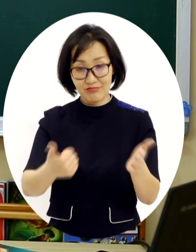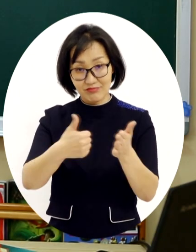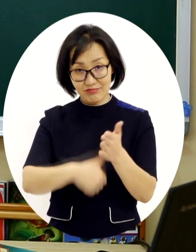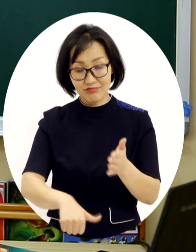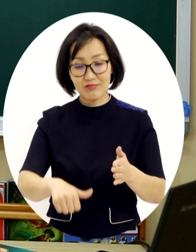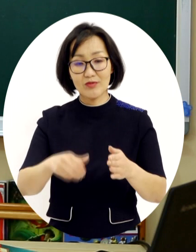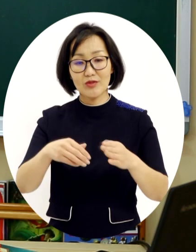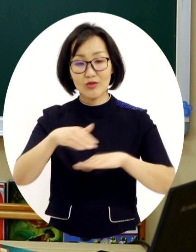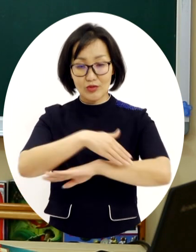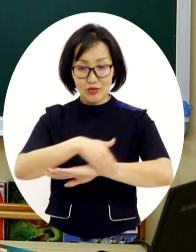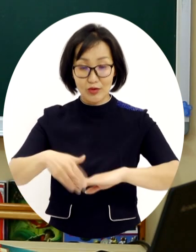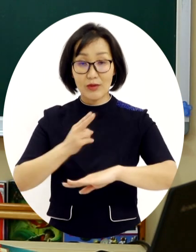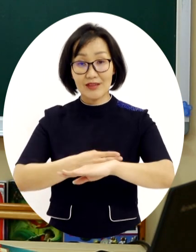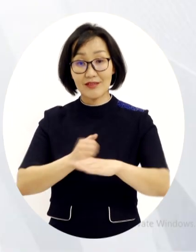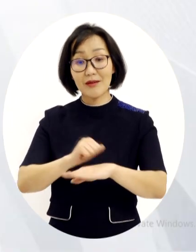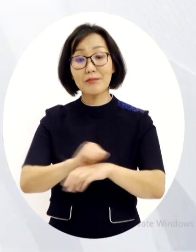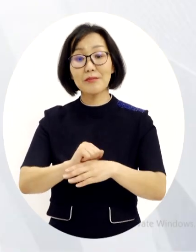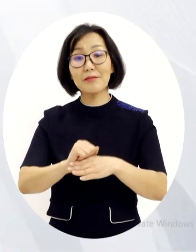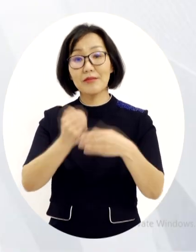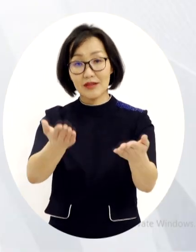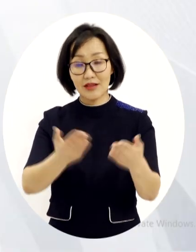ном шугам харандаага бэлдээрэй.